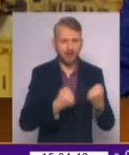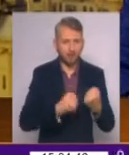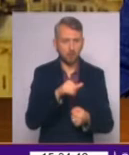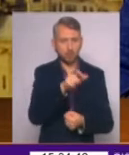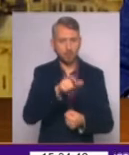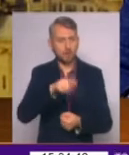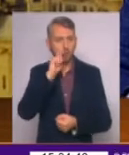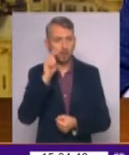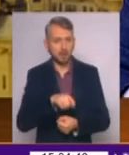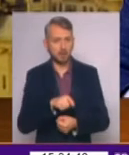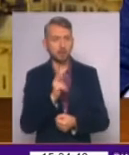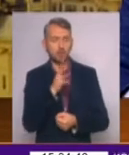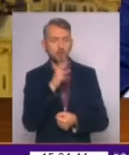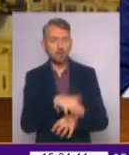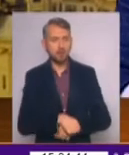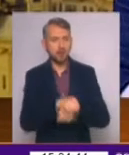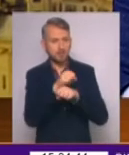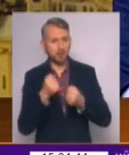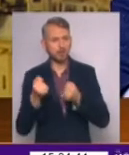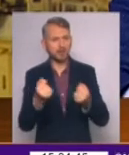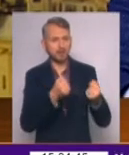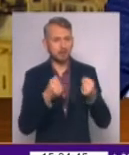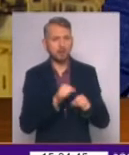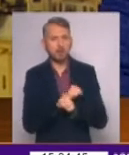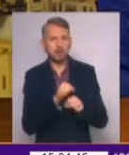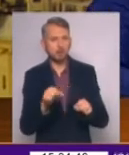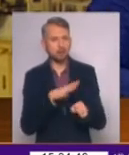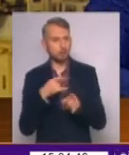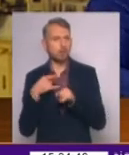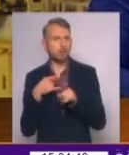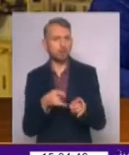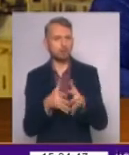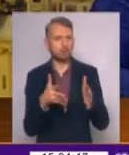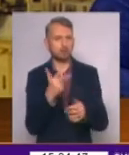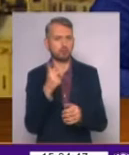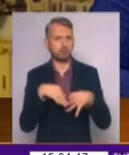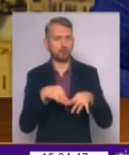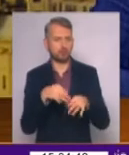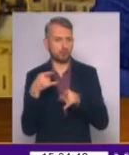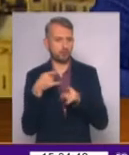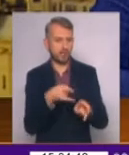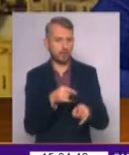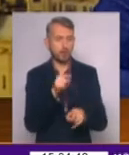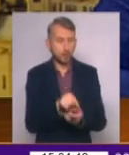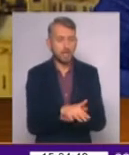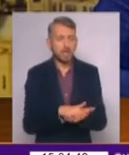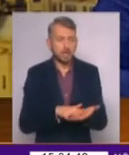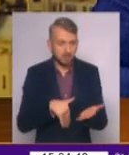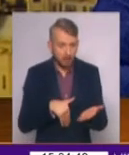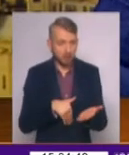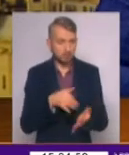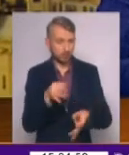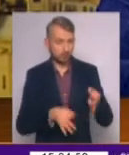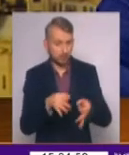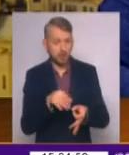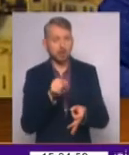громадян України, які під час Майдану їздили, пам'ятаєте, не можна було колонами їздити більше, ніж три машини, вони далі вчиняють правосуддя. І ці